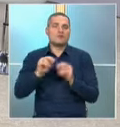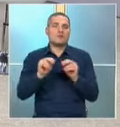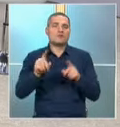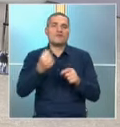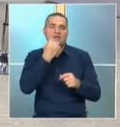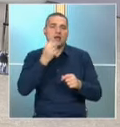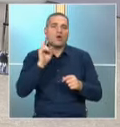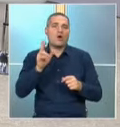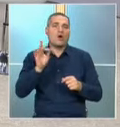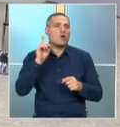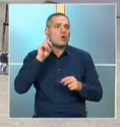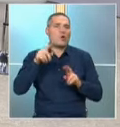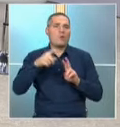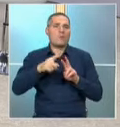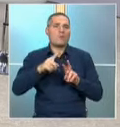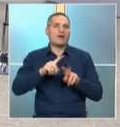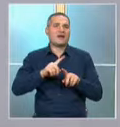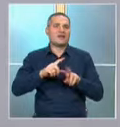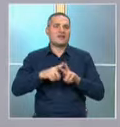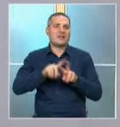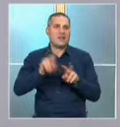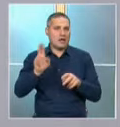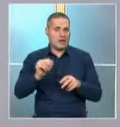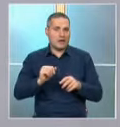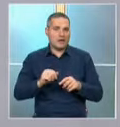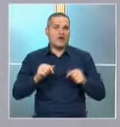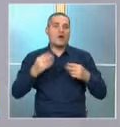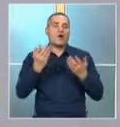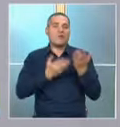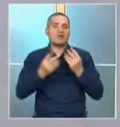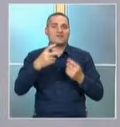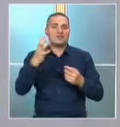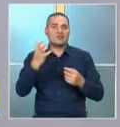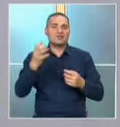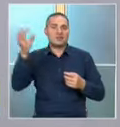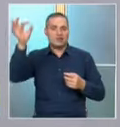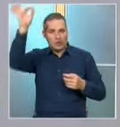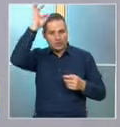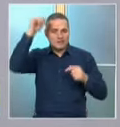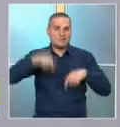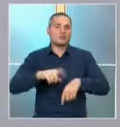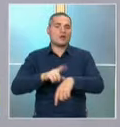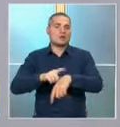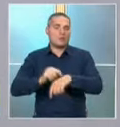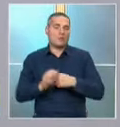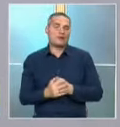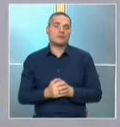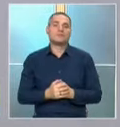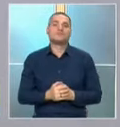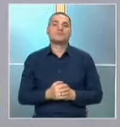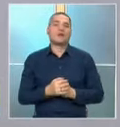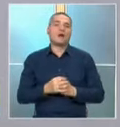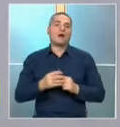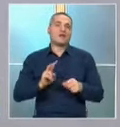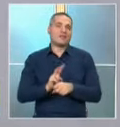село Крупник? В нашето училище се обучават 244 ученици към настоящия момент.